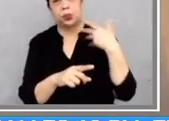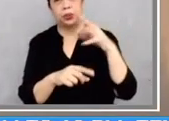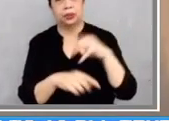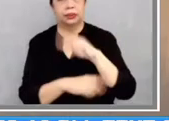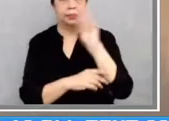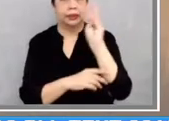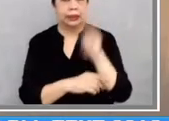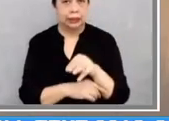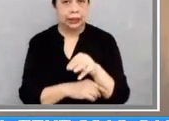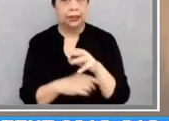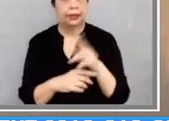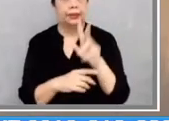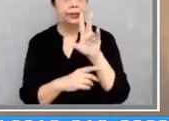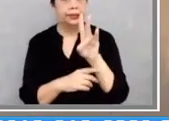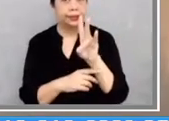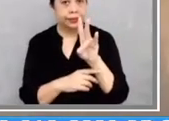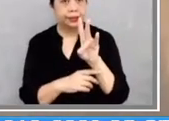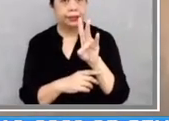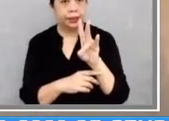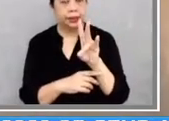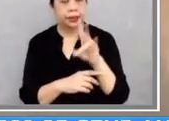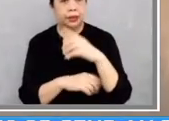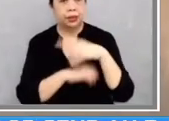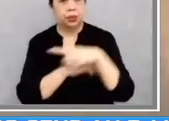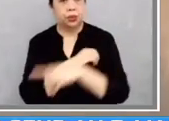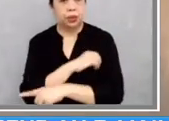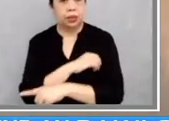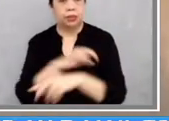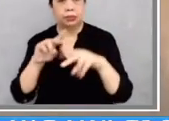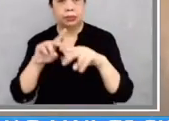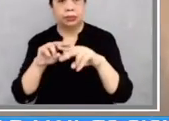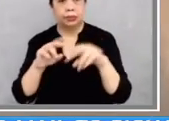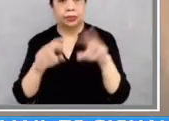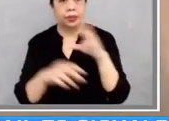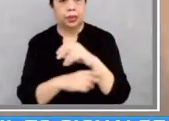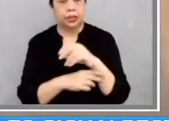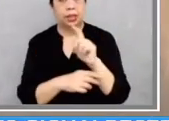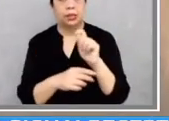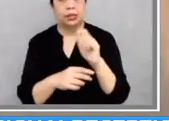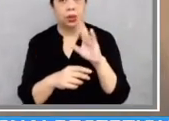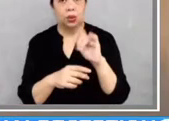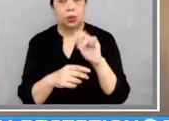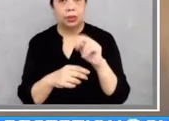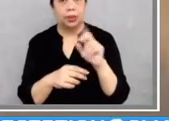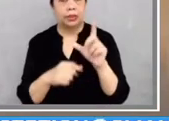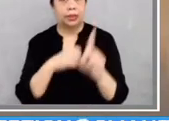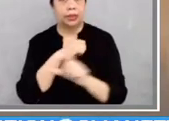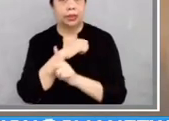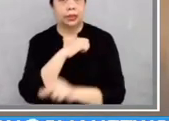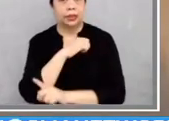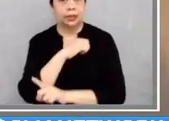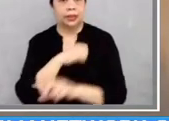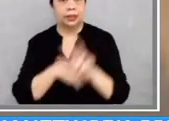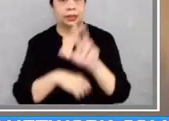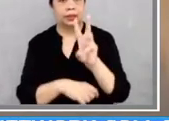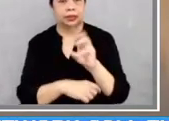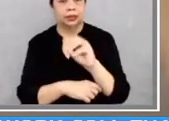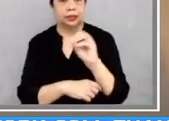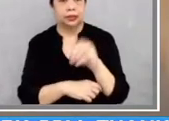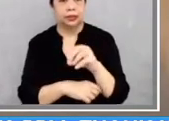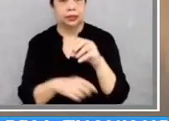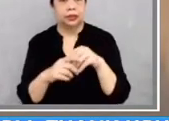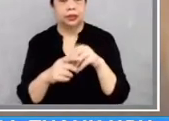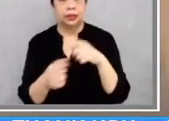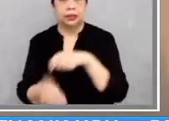37 degrees Celsius sa Dagupan, Pangasinan at Tacloban, Leyte. habang 36 degrees Celsius naman sa